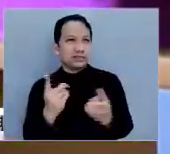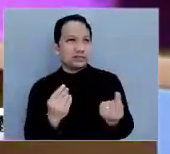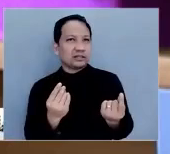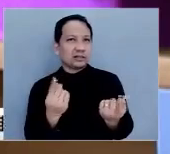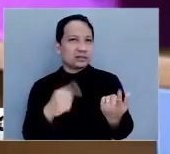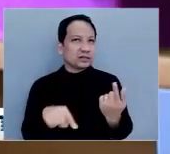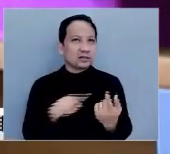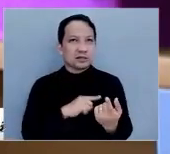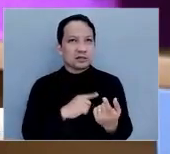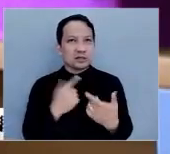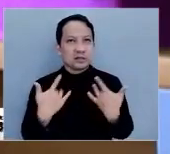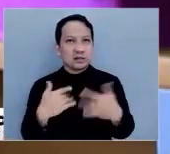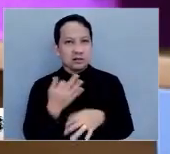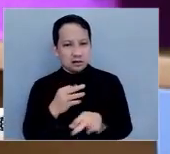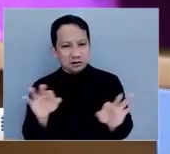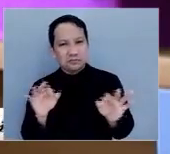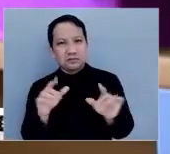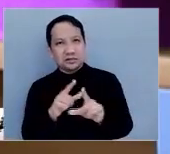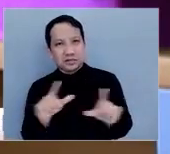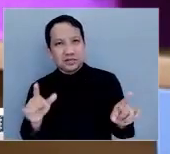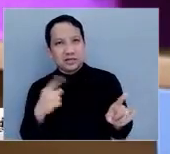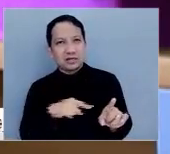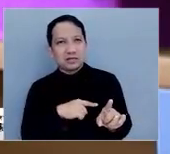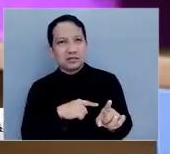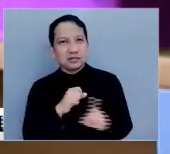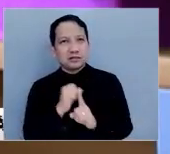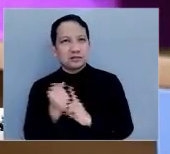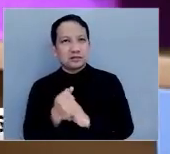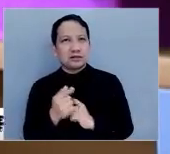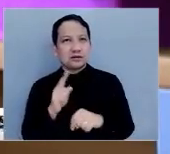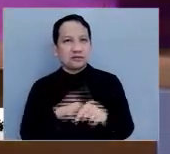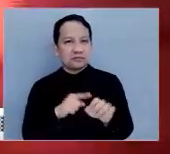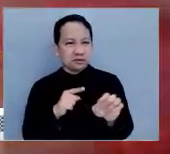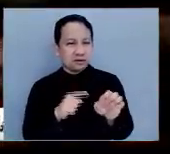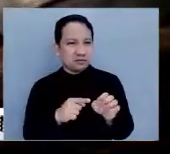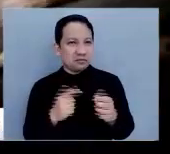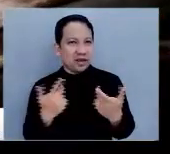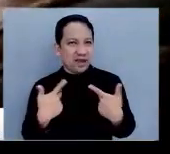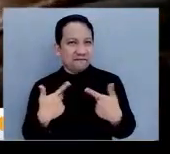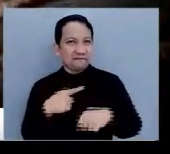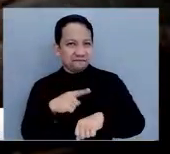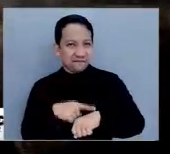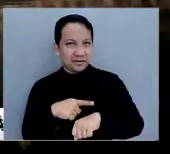mga freelance sa side pag may extra time ako.